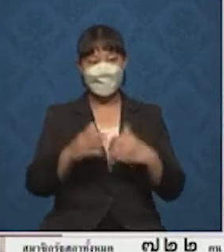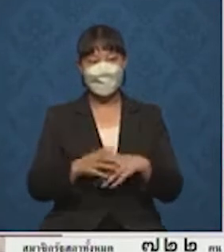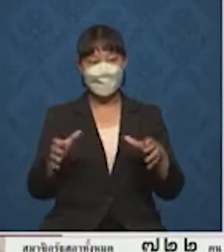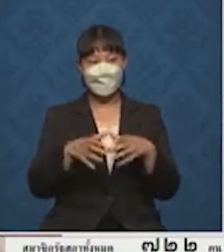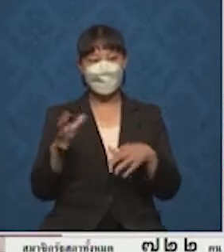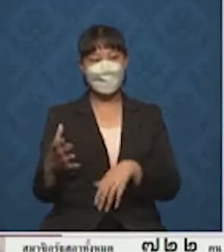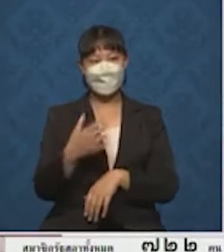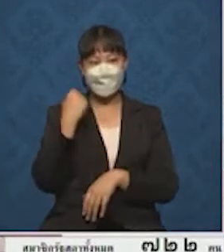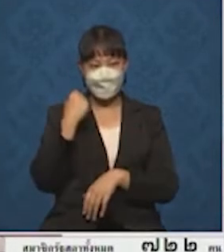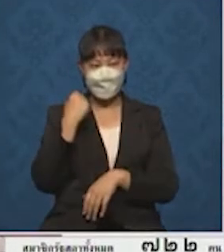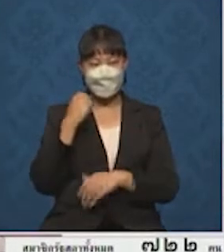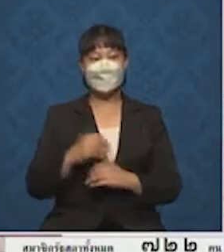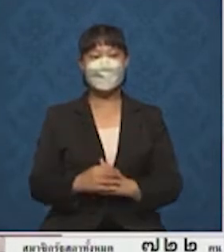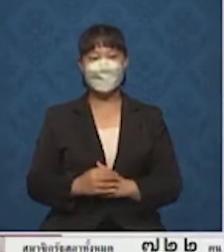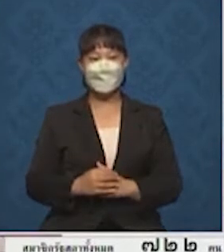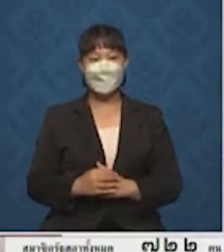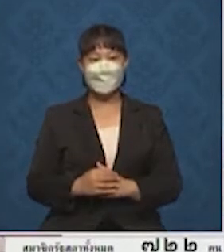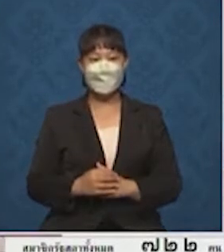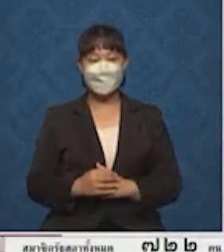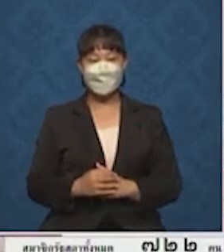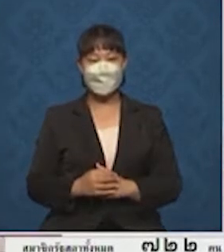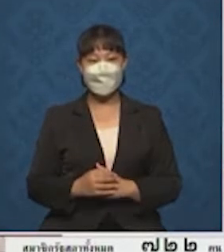ชะบับที่ภาสอ